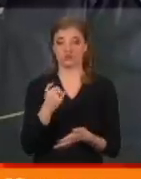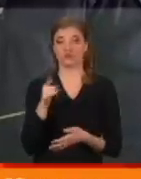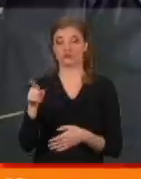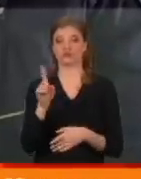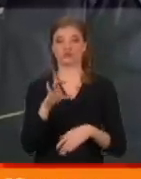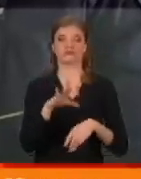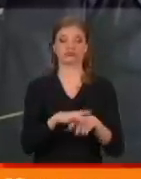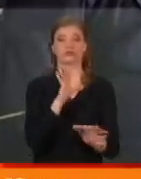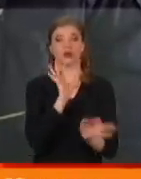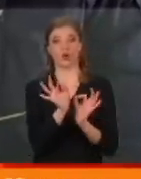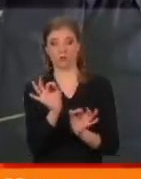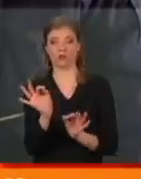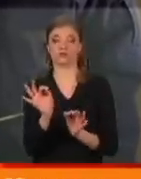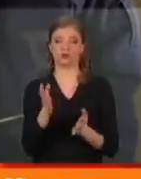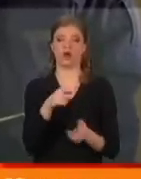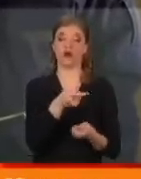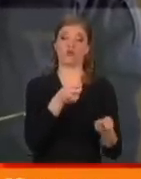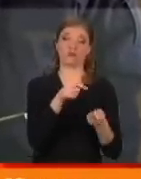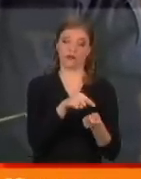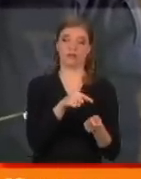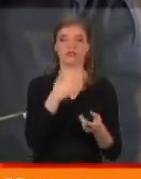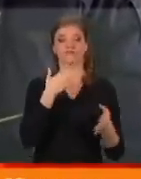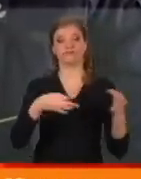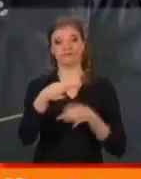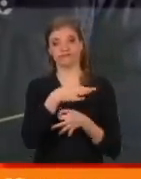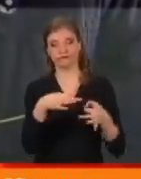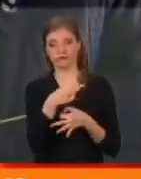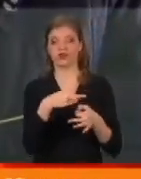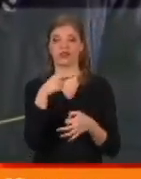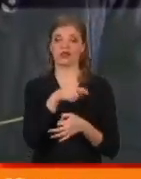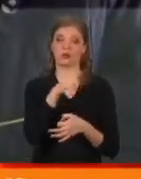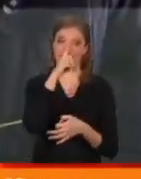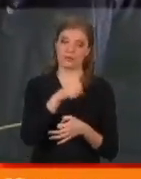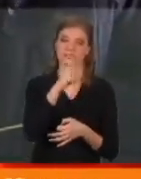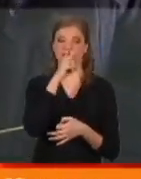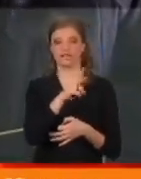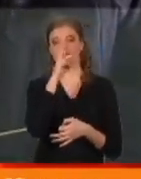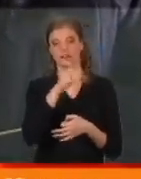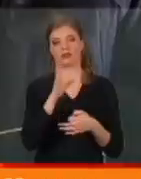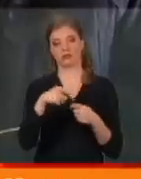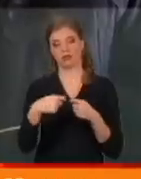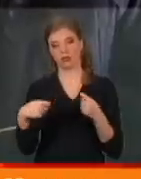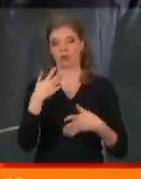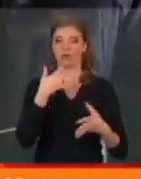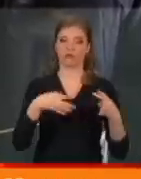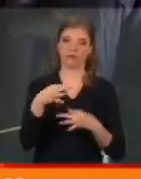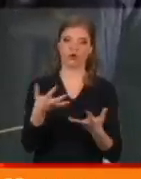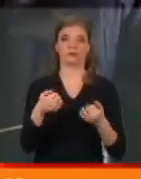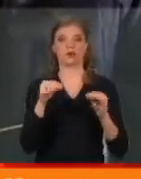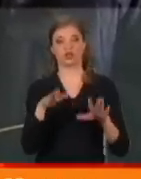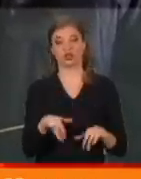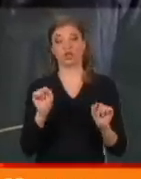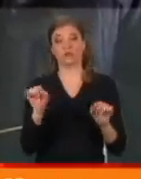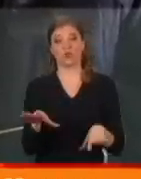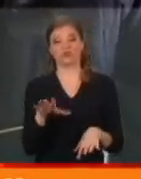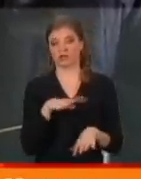можете щось порекомендувати управителю, управитель збереться з мешканцями, вони там місяць, два-три будуть це обговорювати, приймати рішення, і,